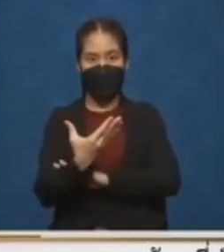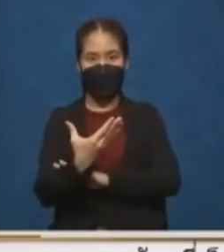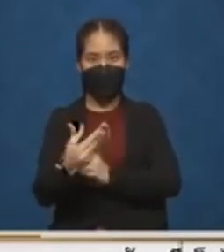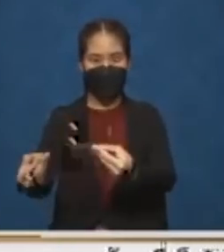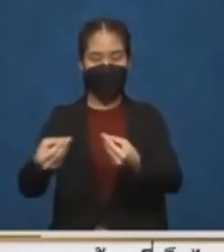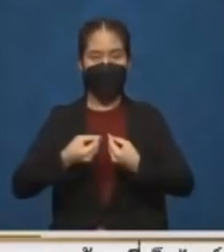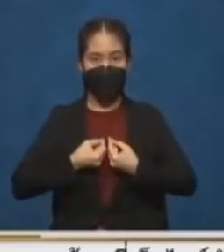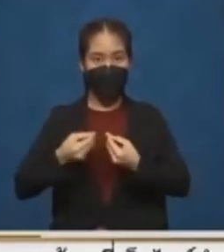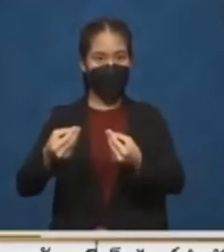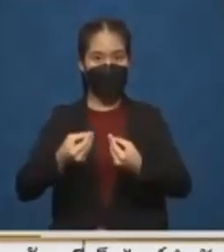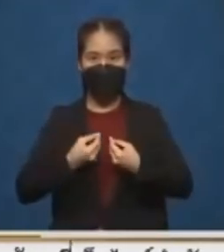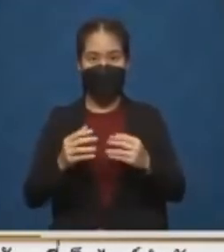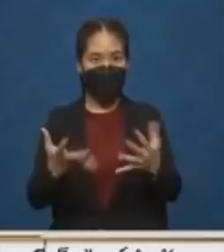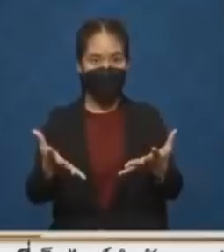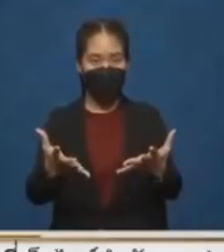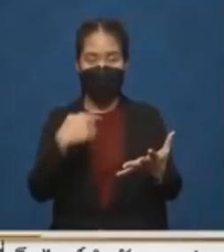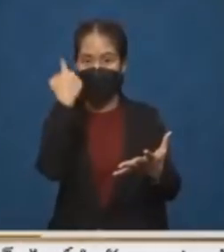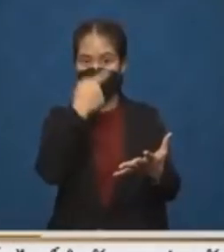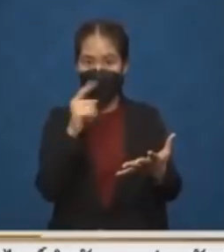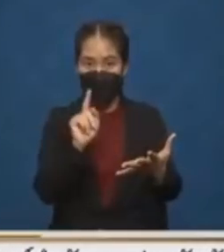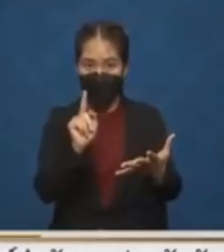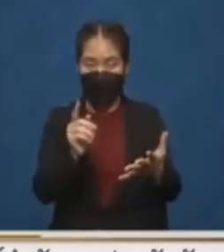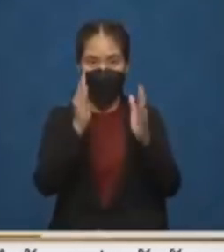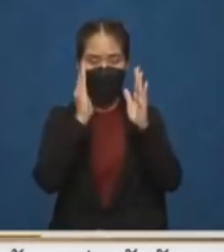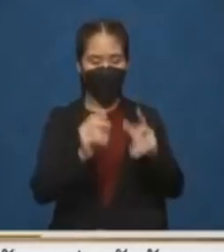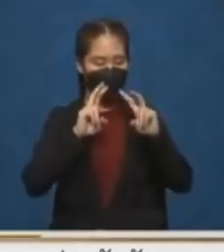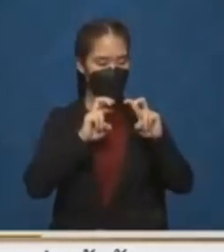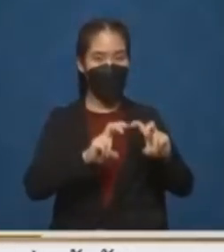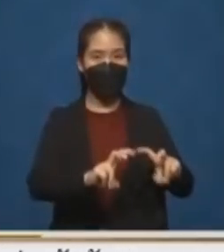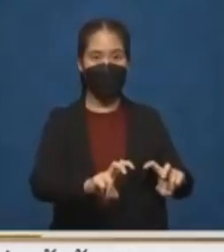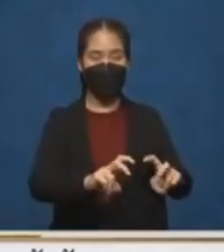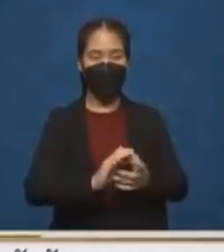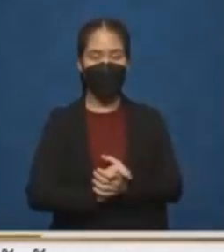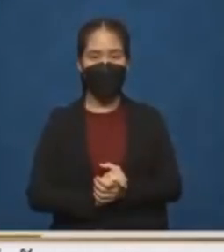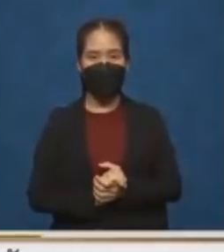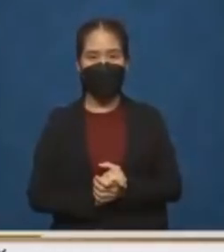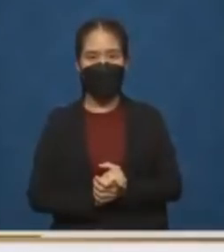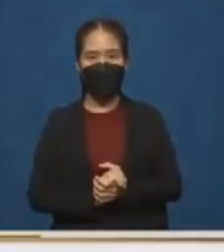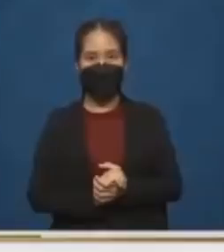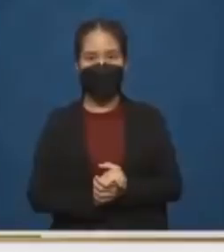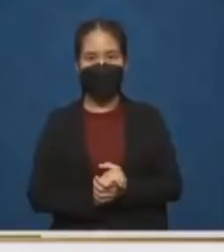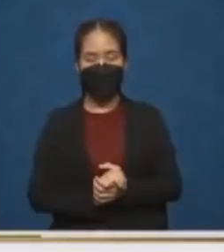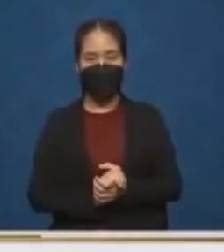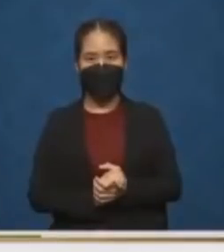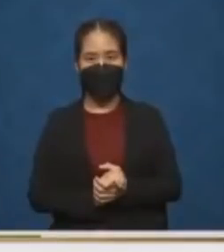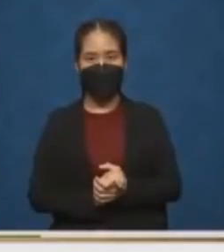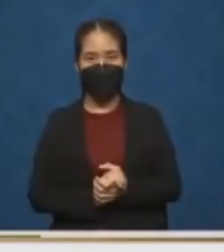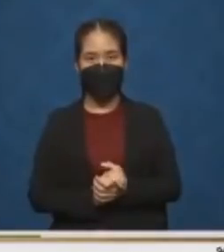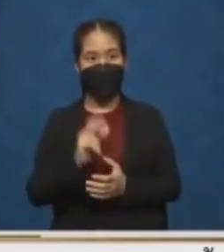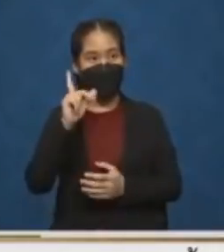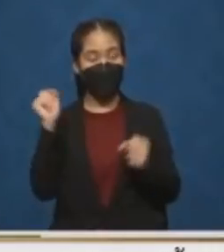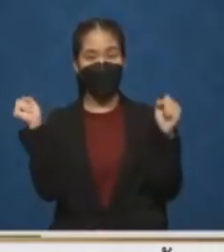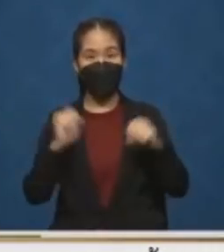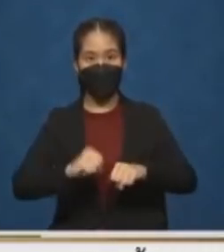ไมไดรวัคซีนดงกราว ขึ้นอยู่กับผลของการว Lucian อย่นะครับ ข้อตกลงดงกลาว